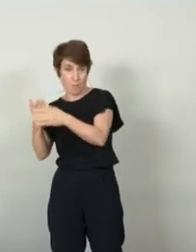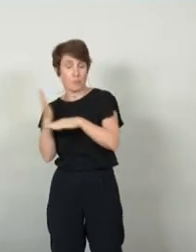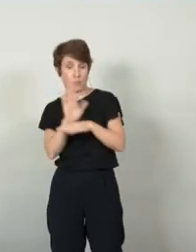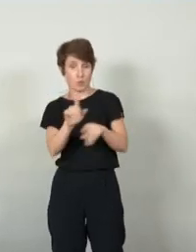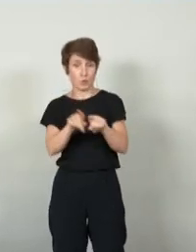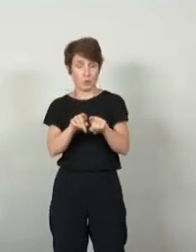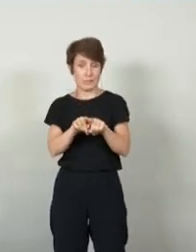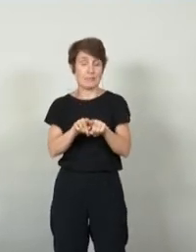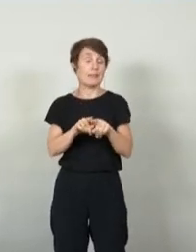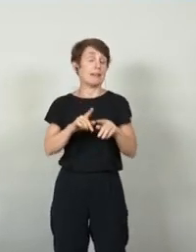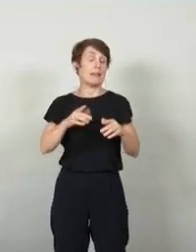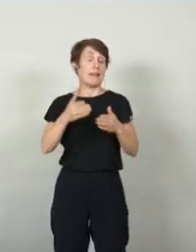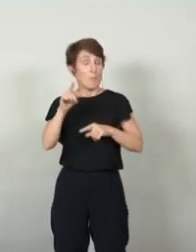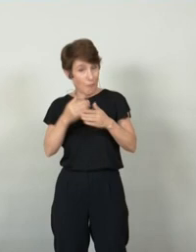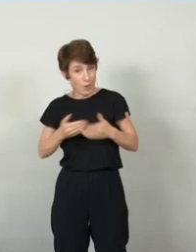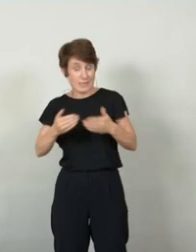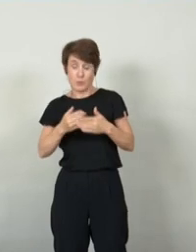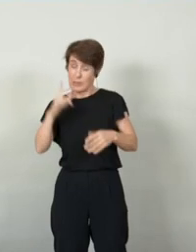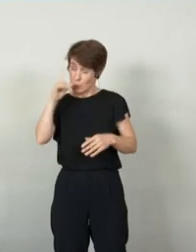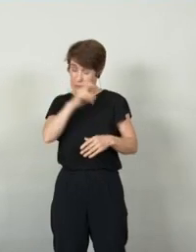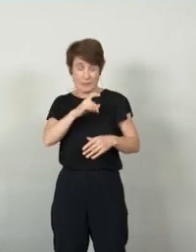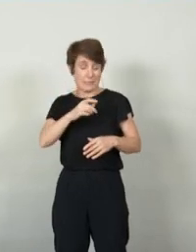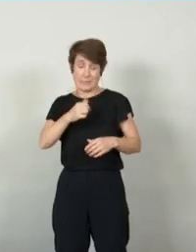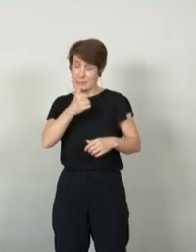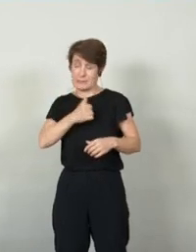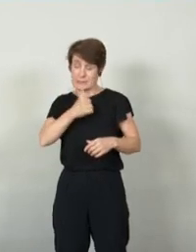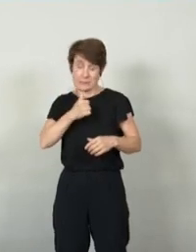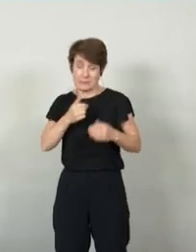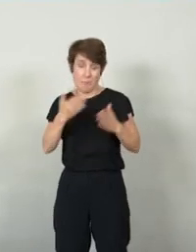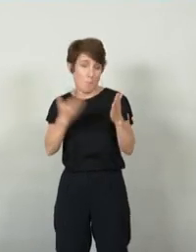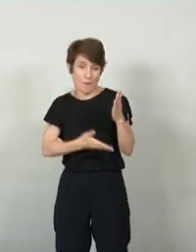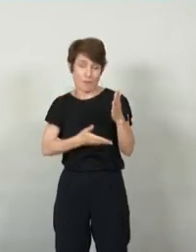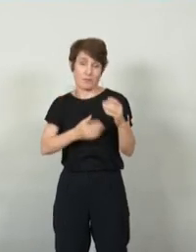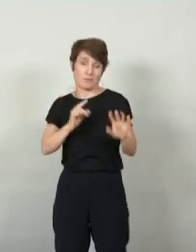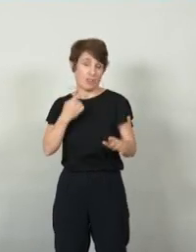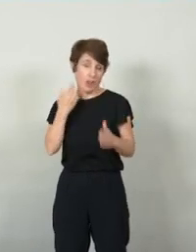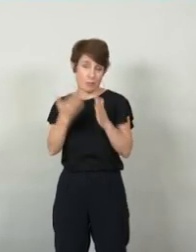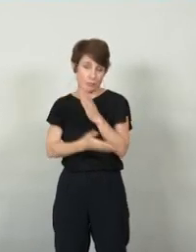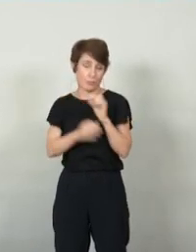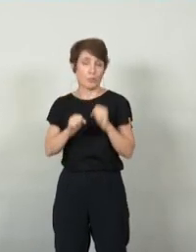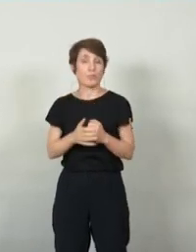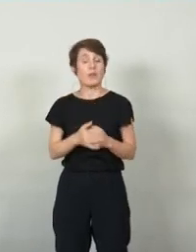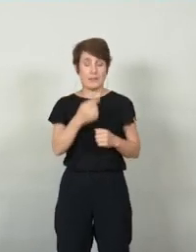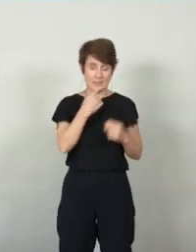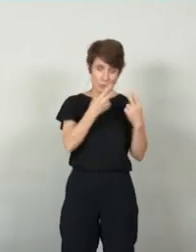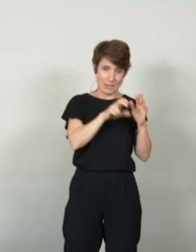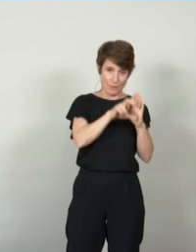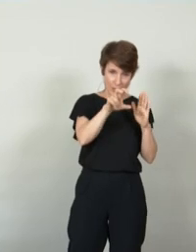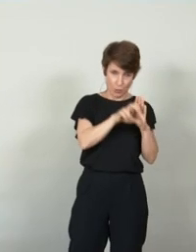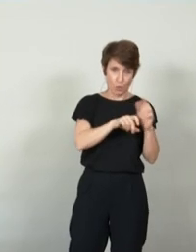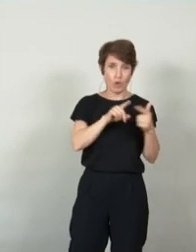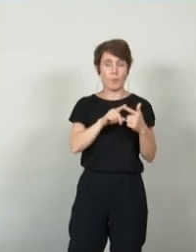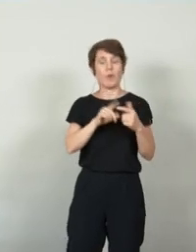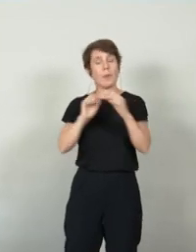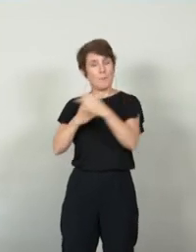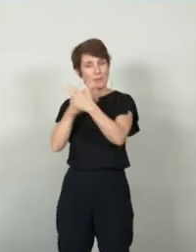et les échecs rencontrés dans l'année elle a été cooportée par les trois collectivités la ville de Grenoble Grenoble Alpes